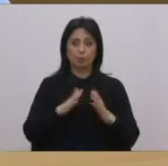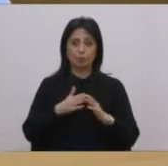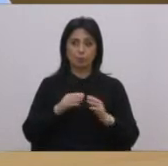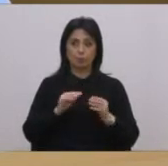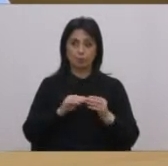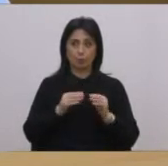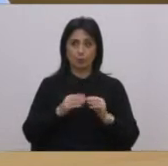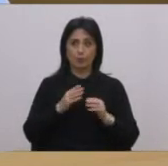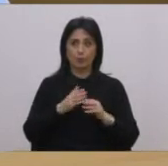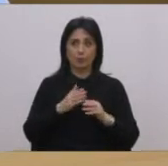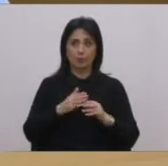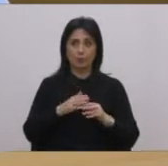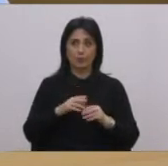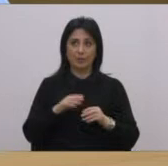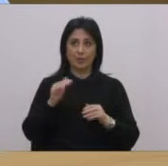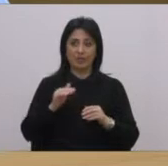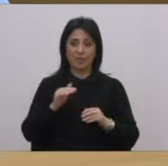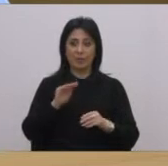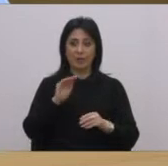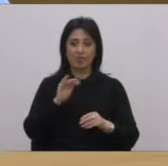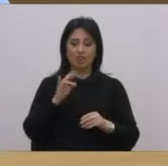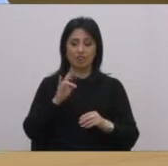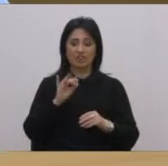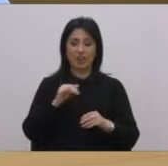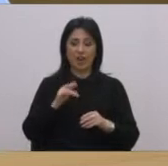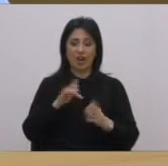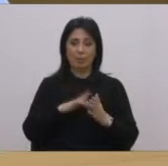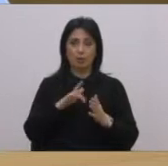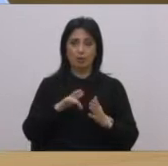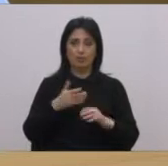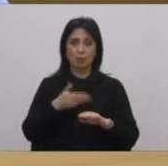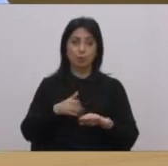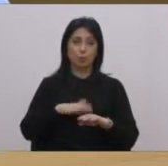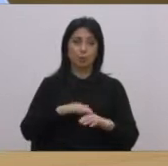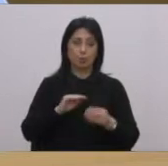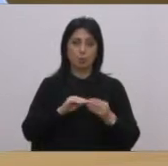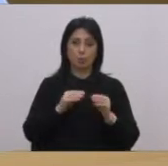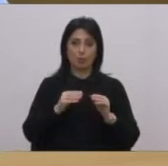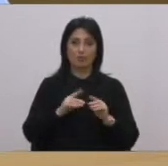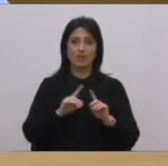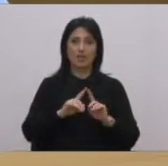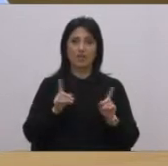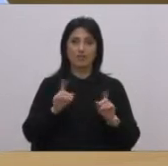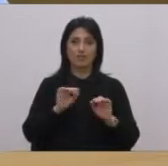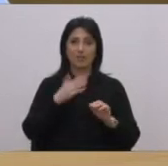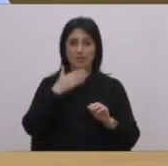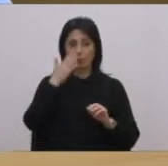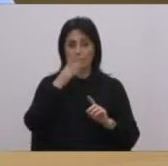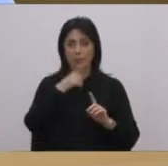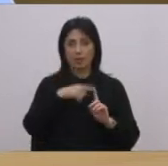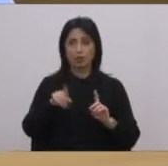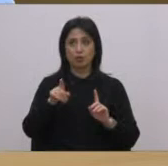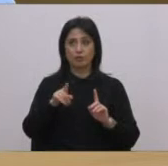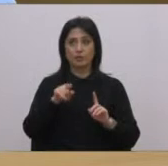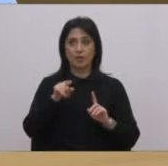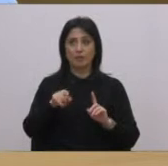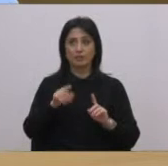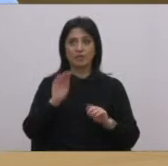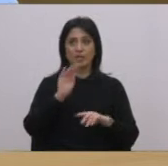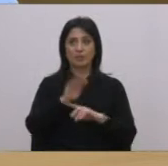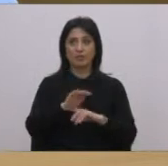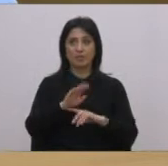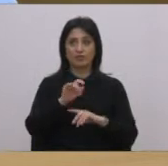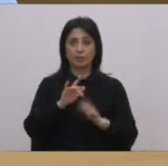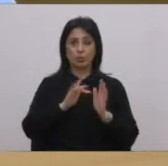უქმნის დაბაჟინვალში მცხოვრებ მოსახლეობას, აი ურთულეს პრობლემებს, განსაკუთრებით ზაფხულის პერიოდში, და ამას ემატება